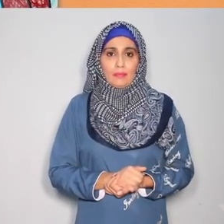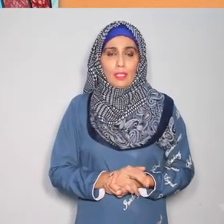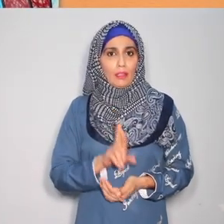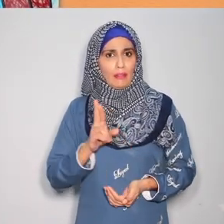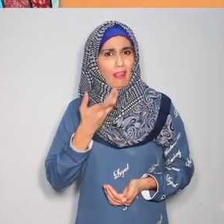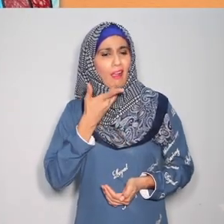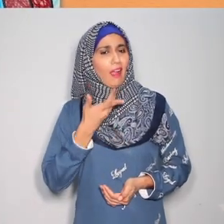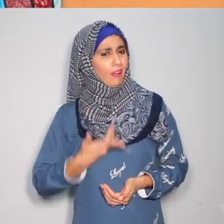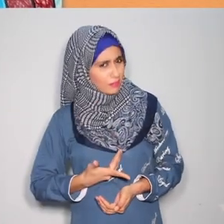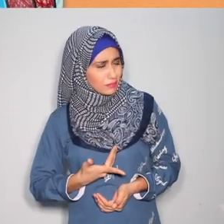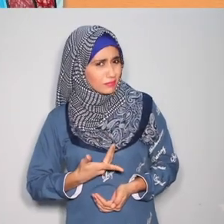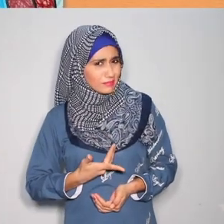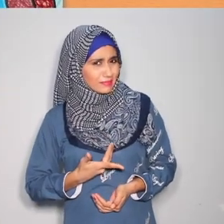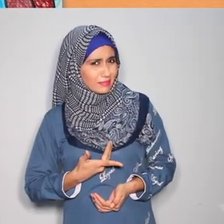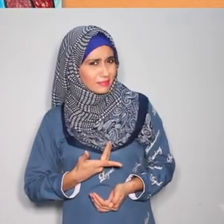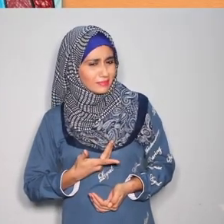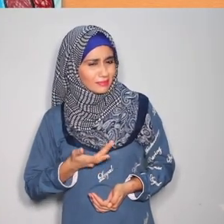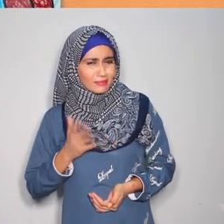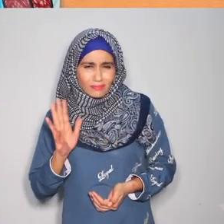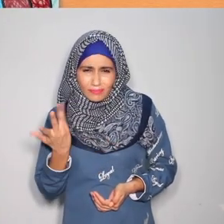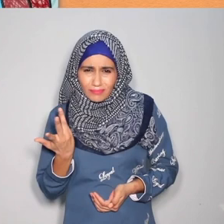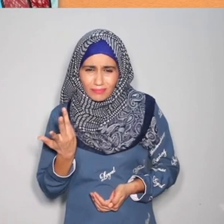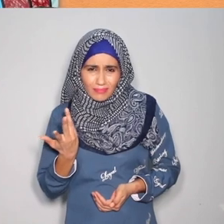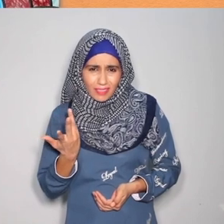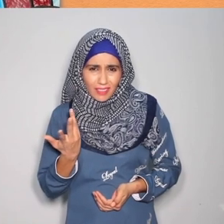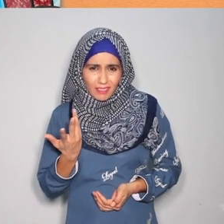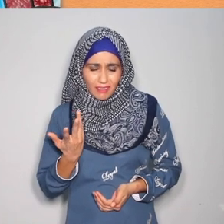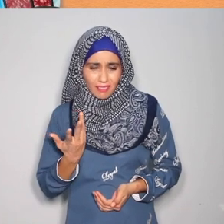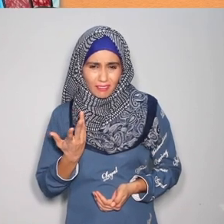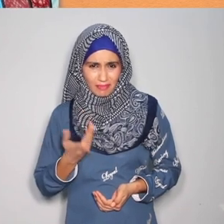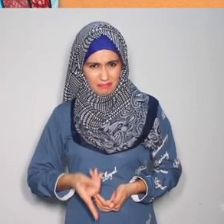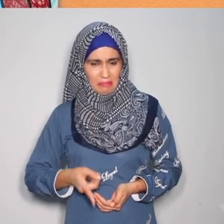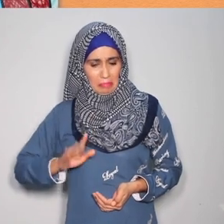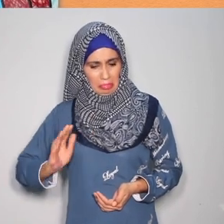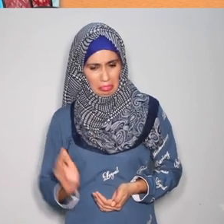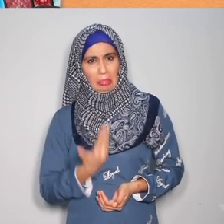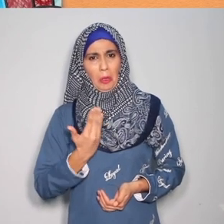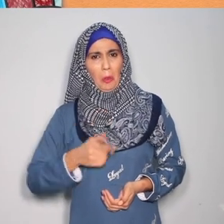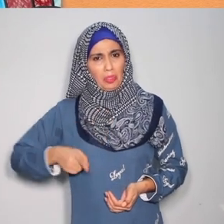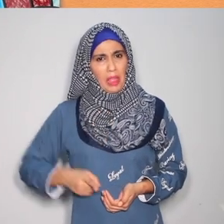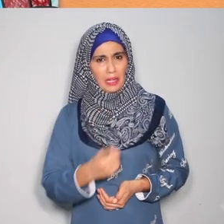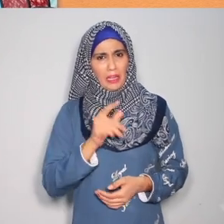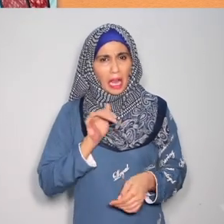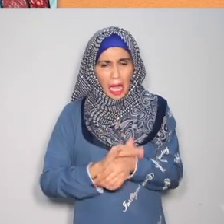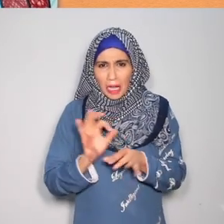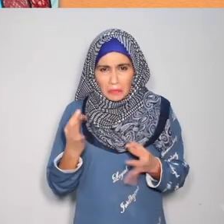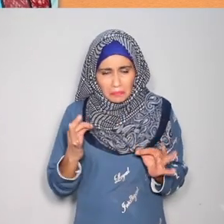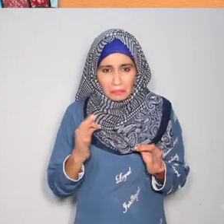राशिद ने हैरानी का इजहार करते हुए कहा, अरे ये तो नया ही तरीका